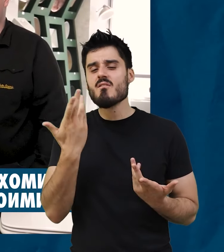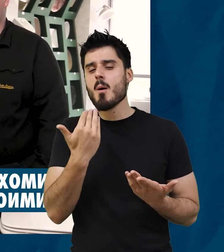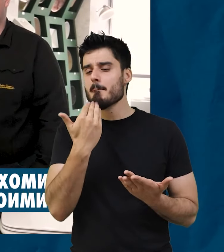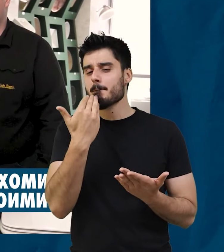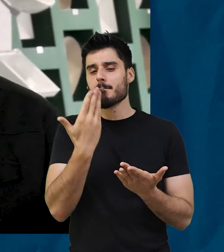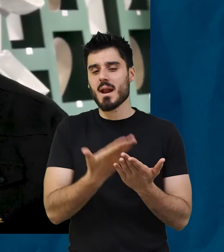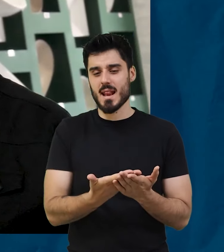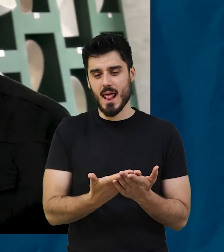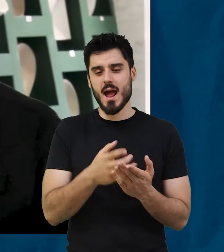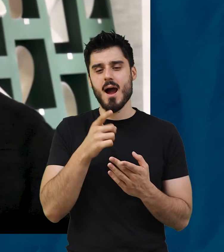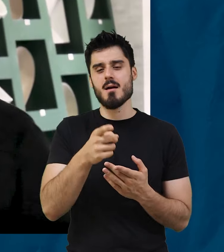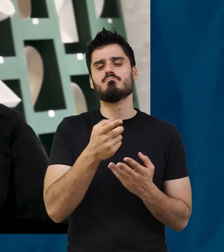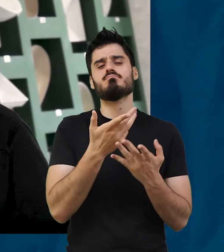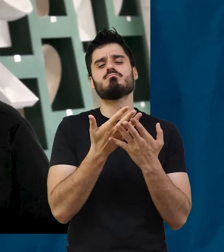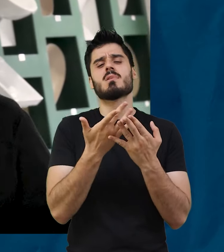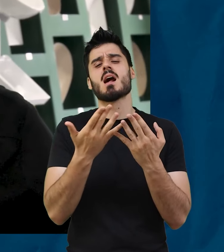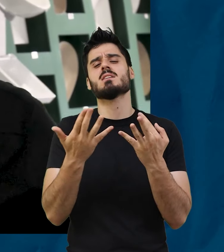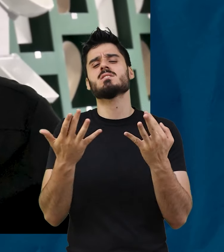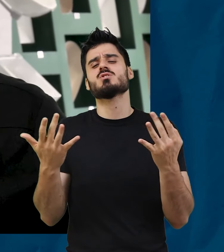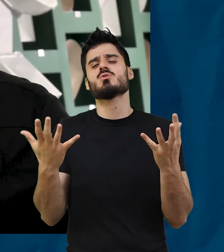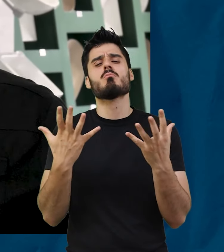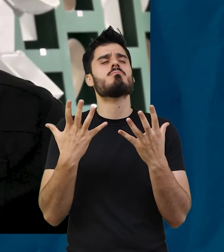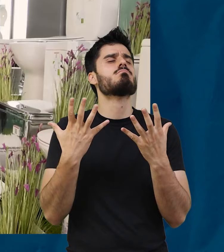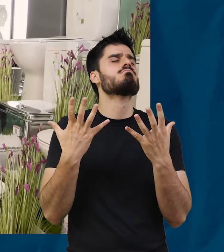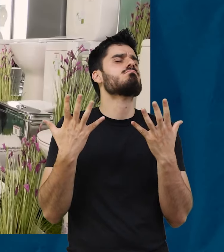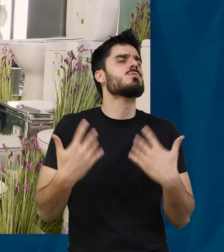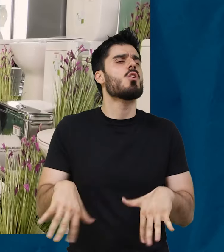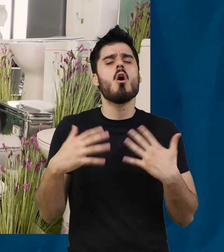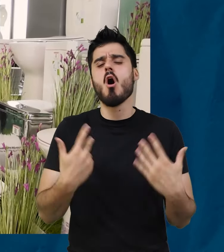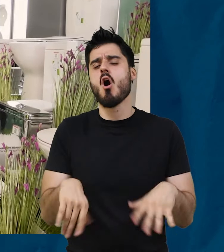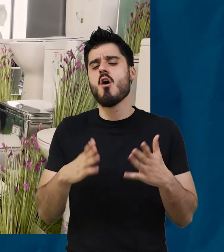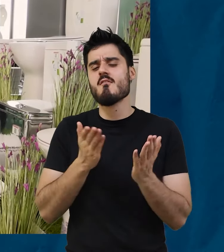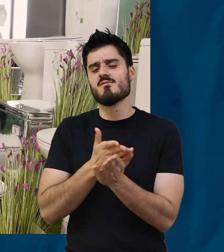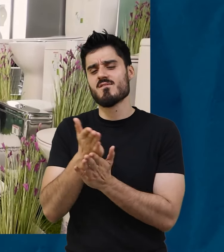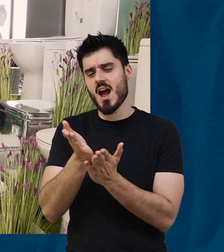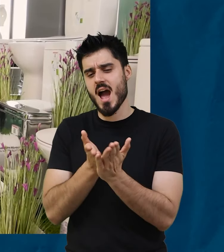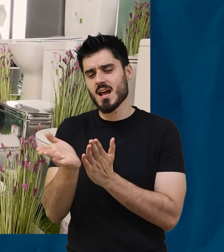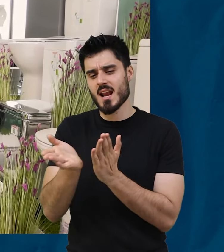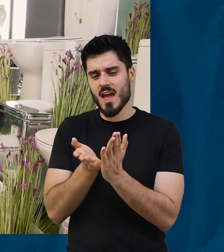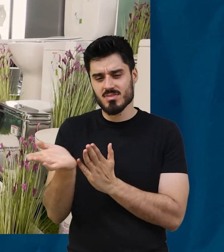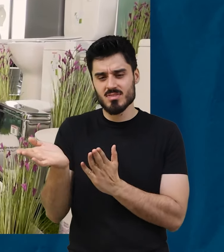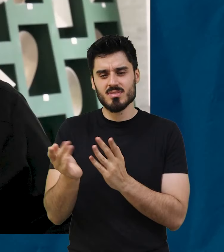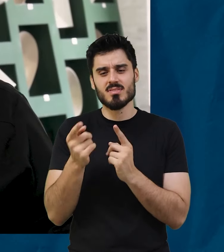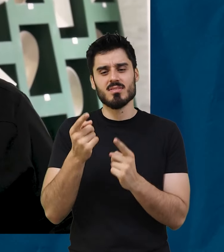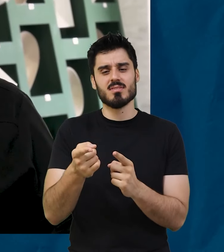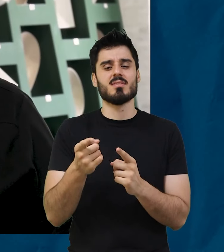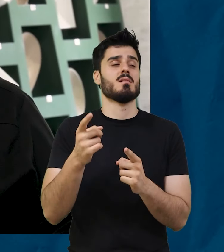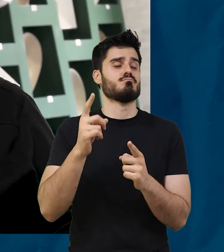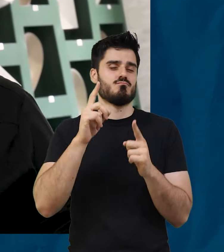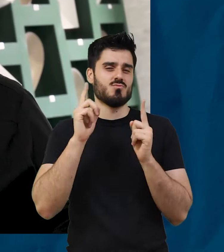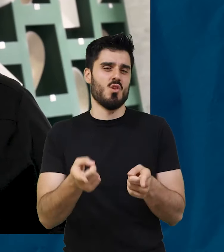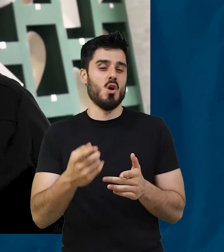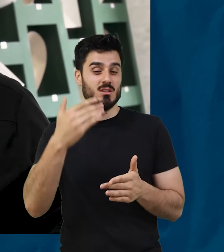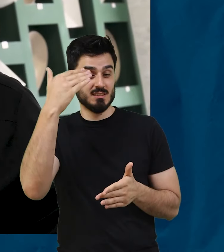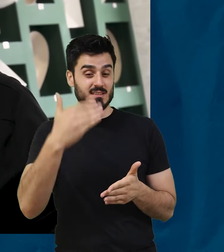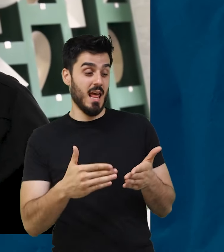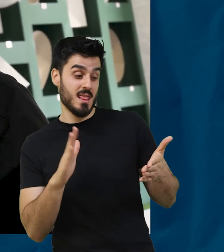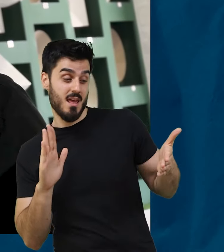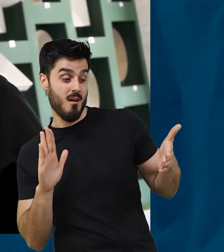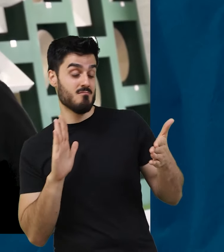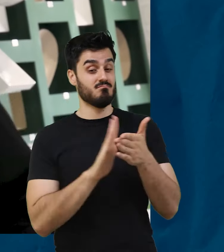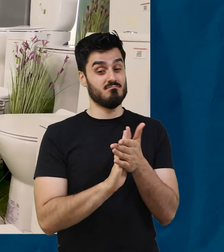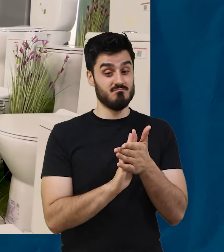те. Асортимента ни е, меко казано, огромен. Имаме много варианти на моноблоци, които са прилепнали до стената или така